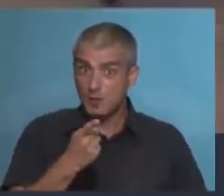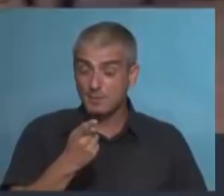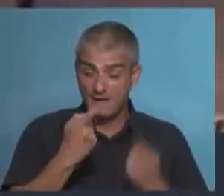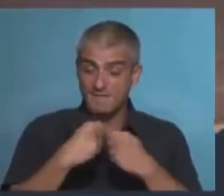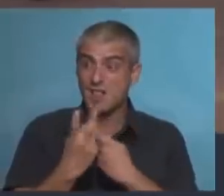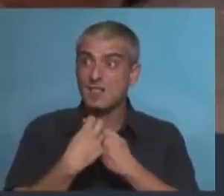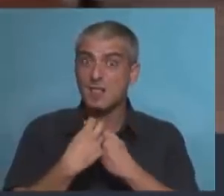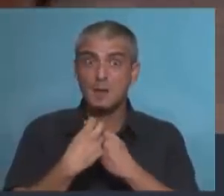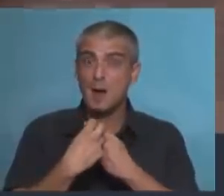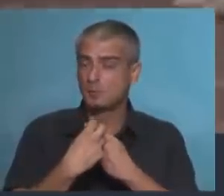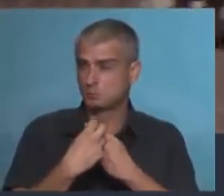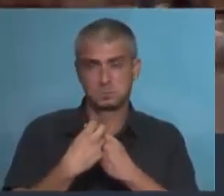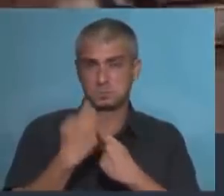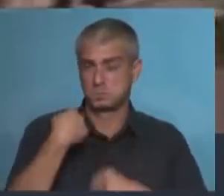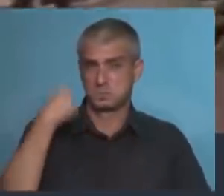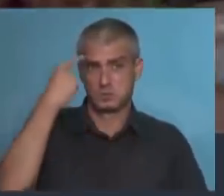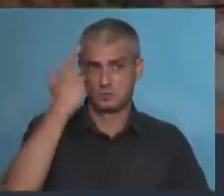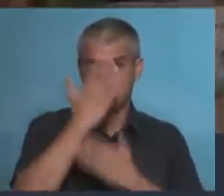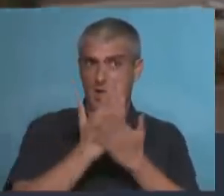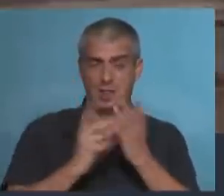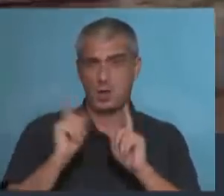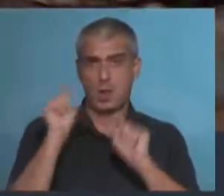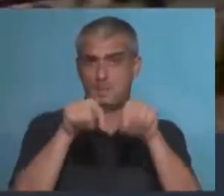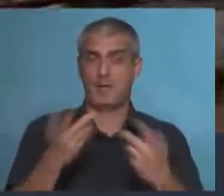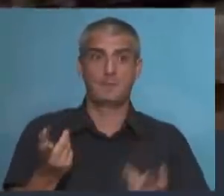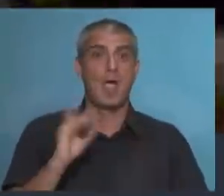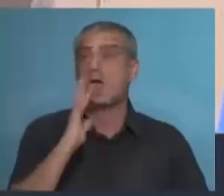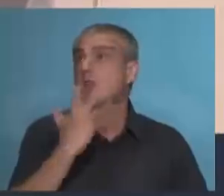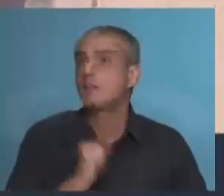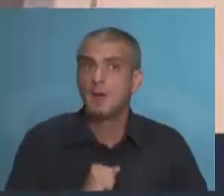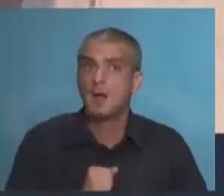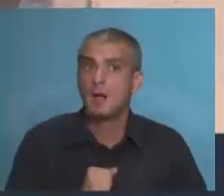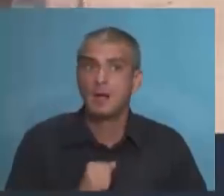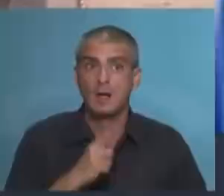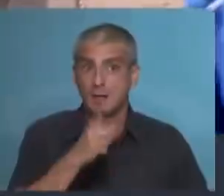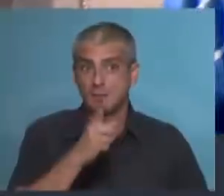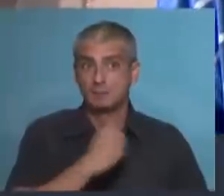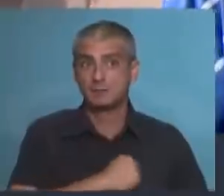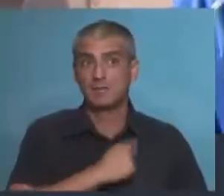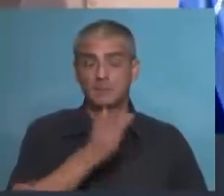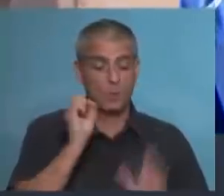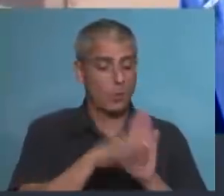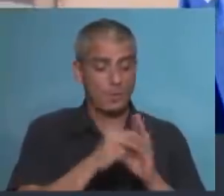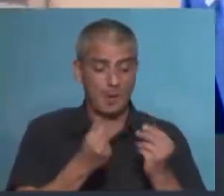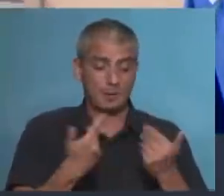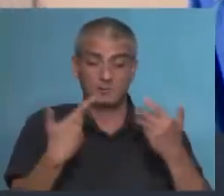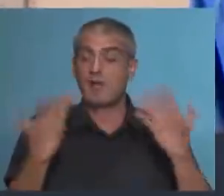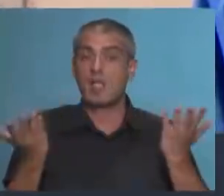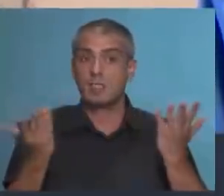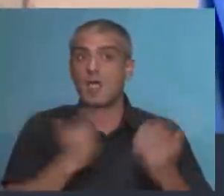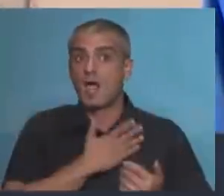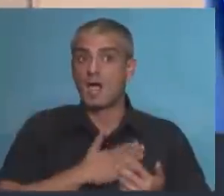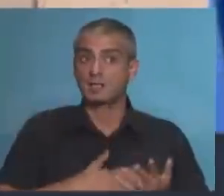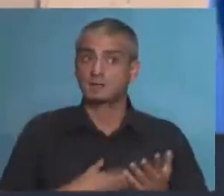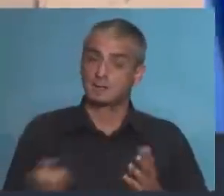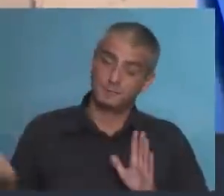הקבלה, אני מניח שחלק גדול לא היו מגיעים. אבל מה? מה? בצר לכם, הקופה הייתה ריקה, רציתם להכניס